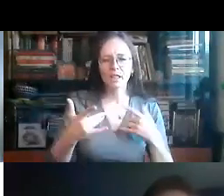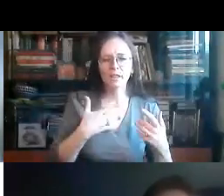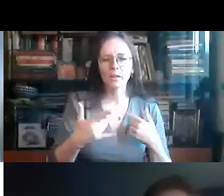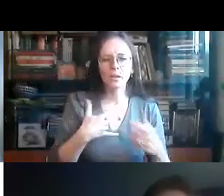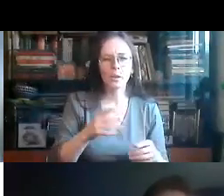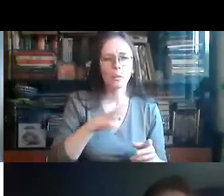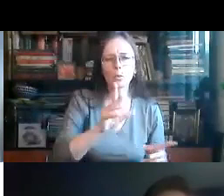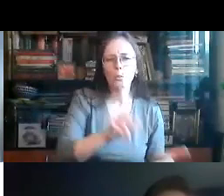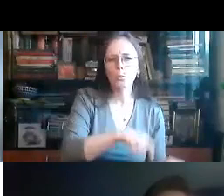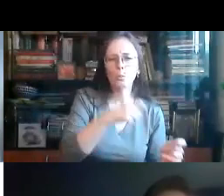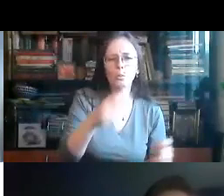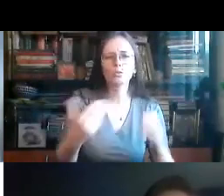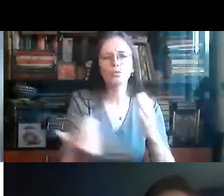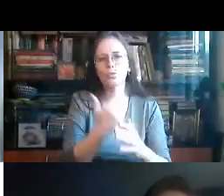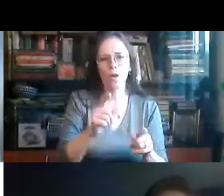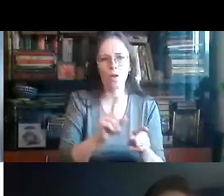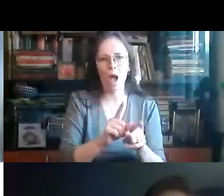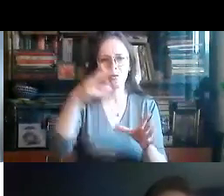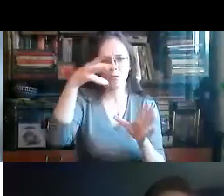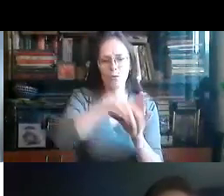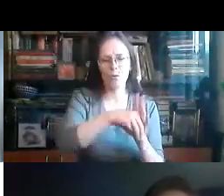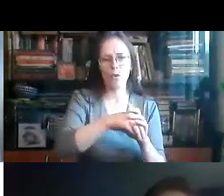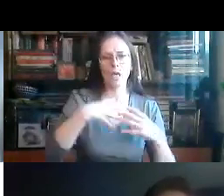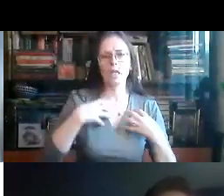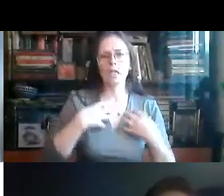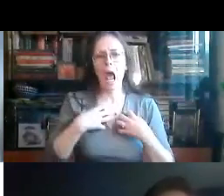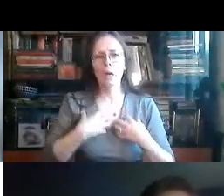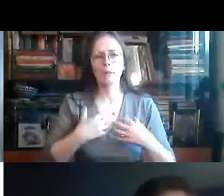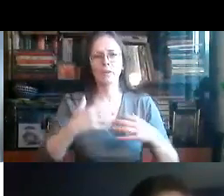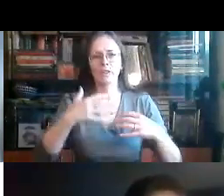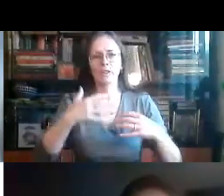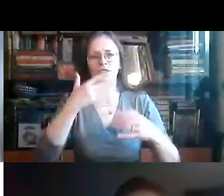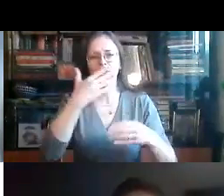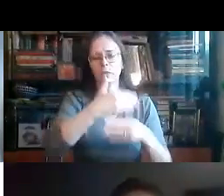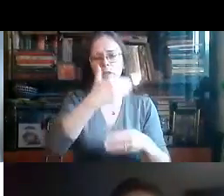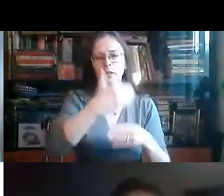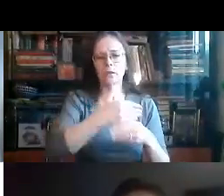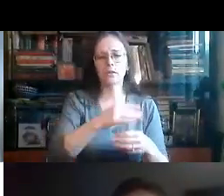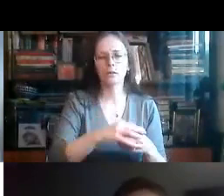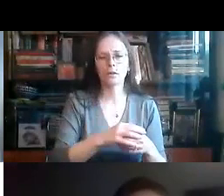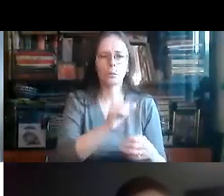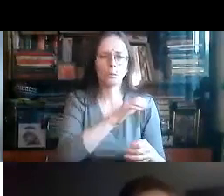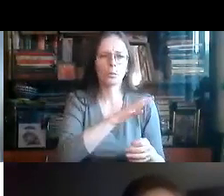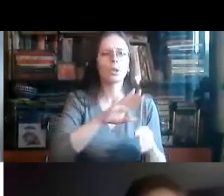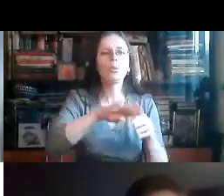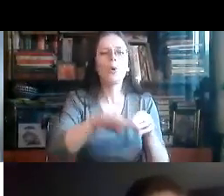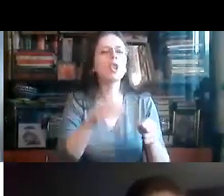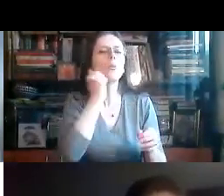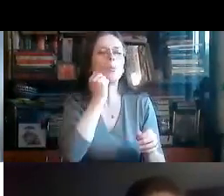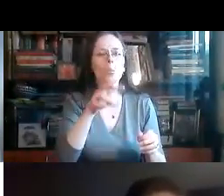происходил под Москвой в имении усадьбе «Любимовка» Станиславского. И там Лена